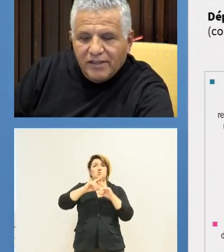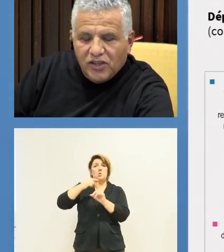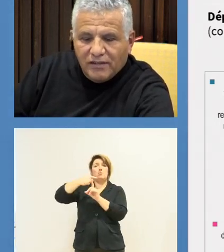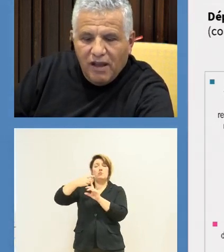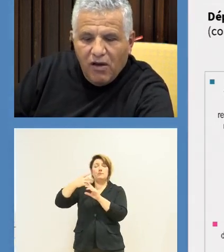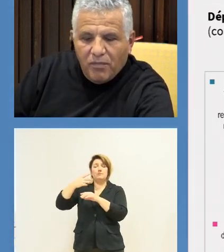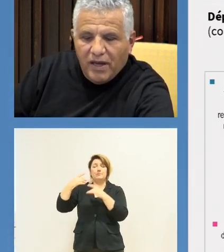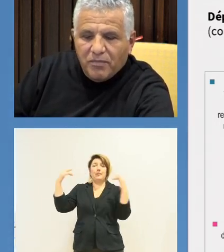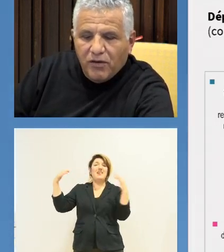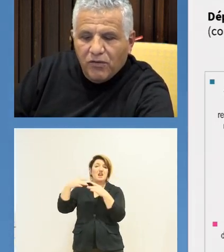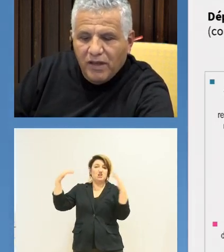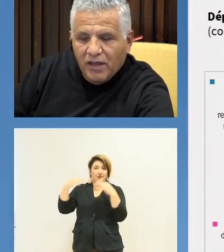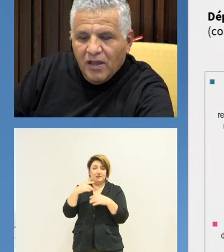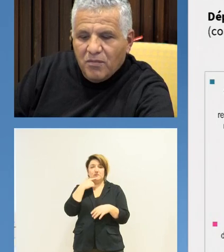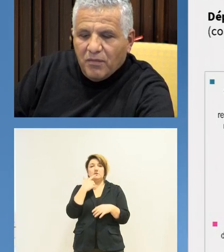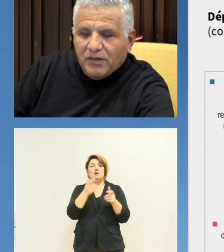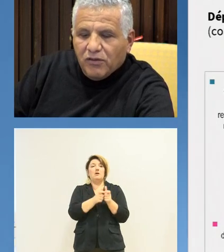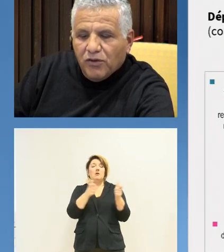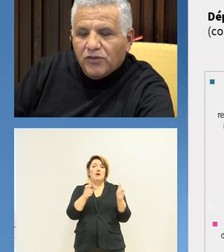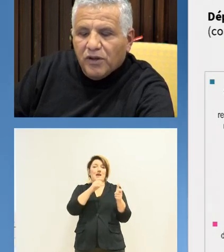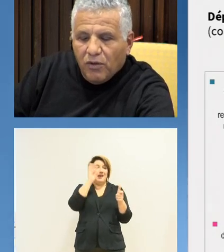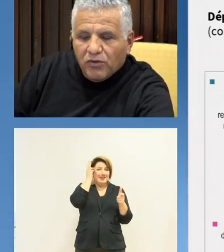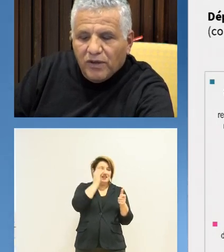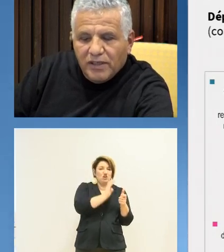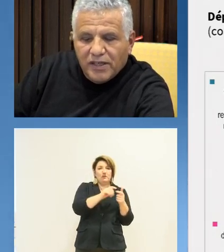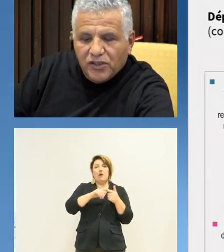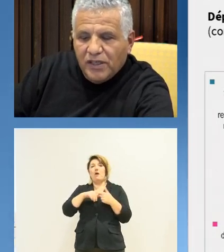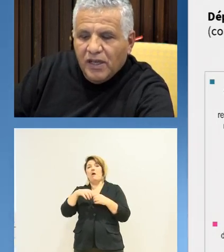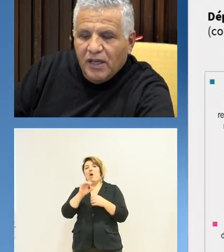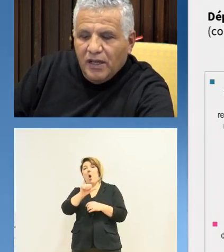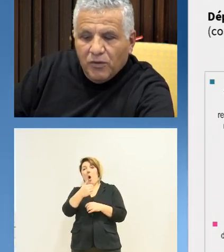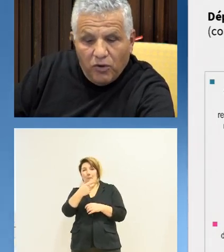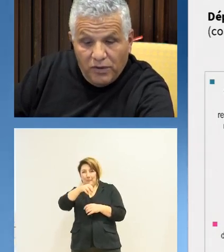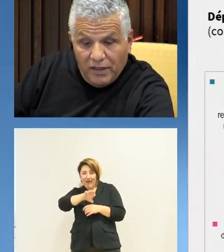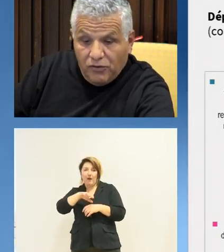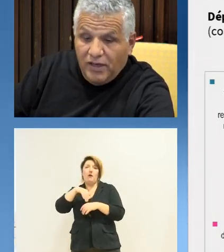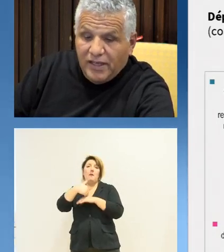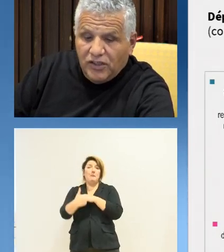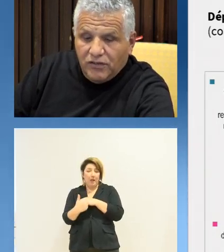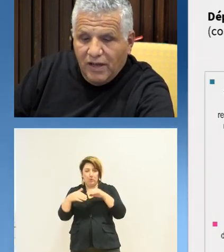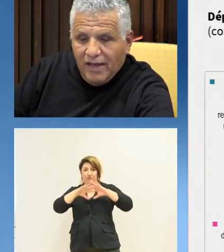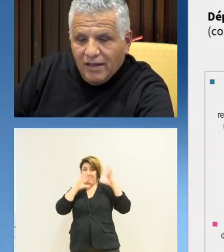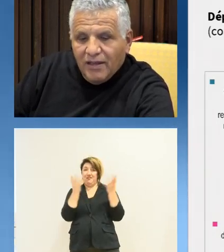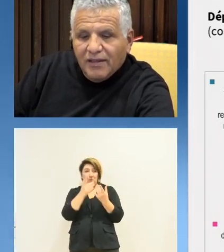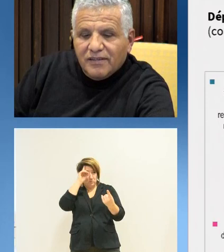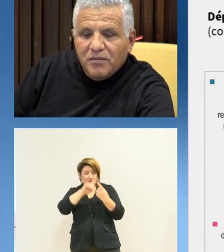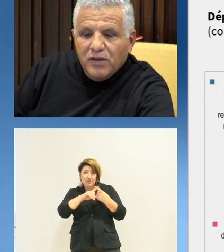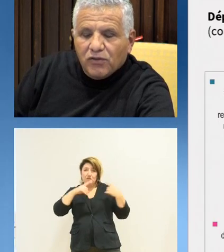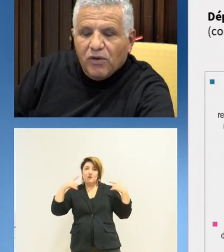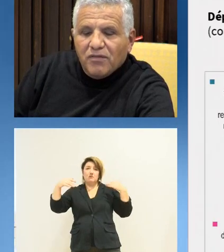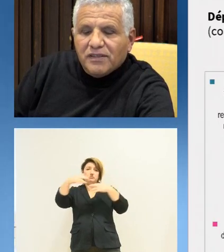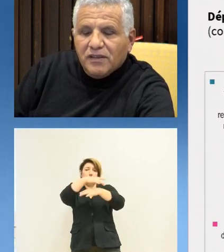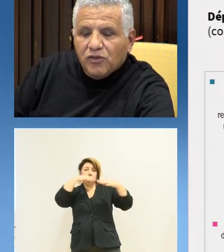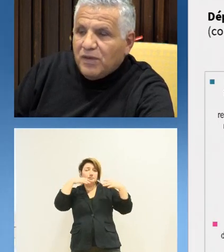elysées châtain ampère et painlevé permettant de réduire leurs besoins d'énergie et de produire de l'énergie solaire 6